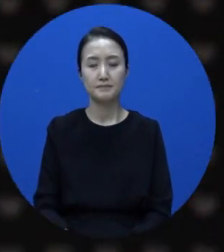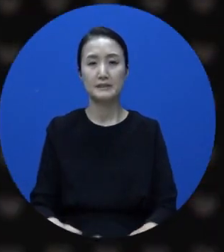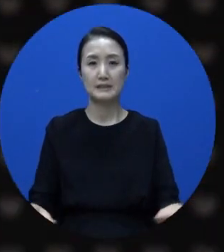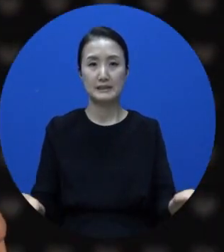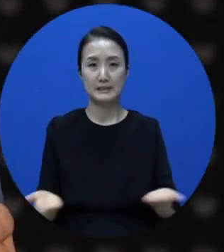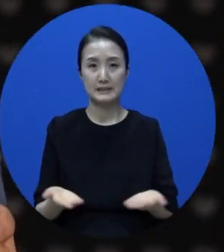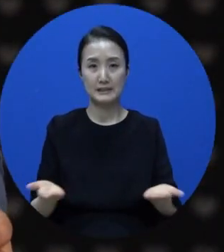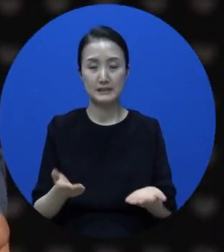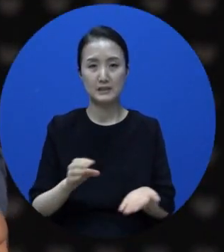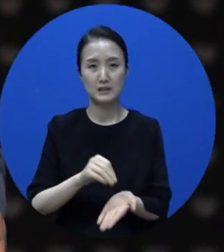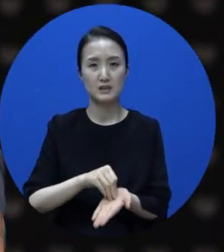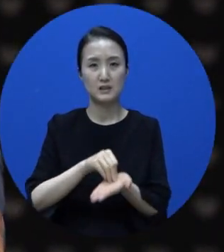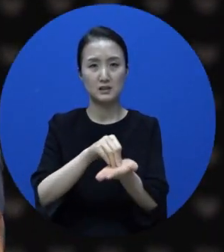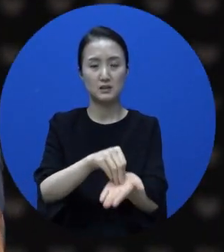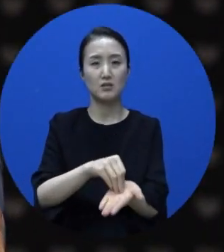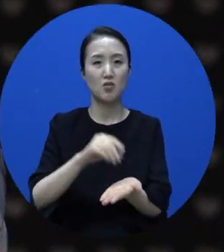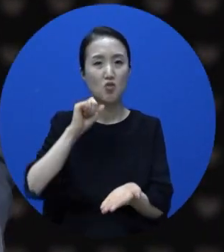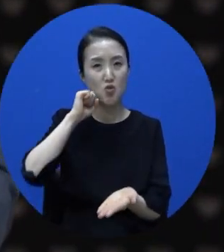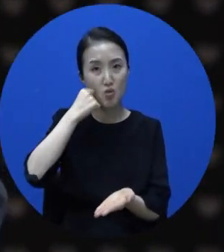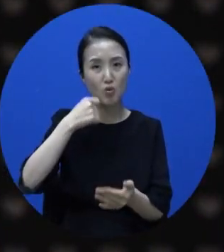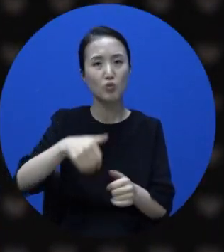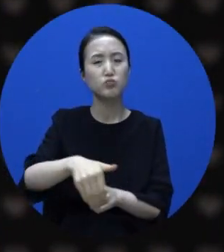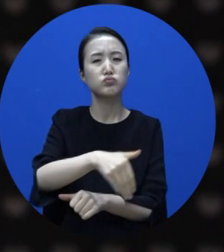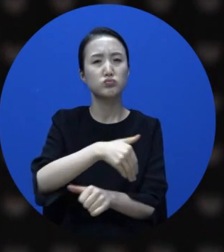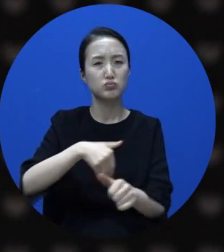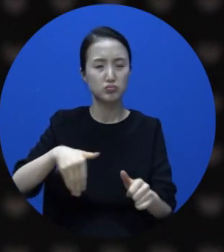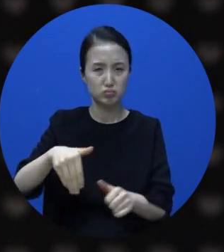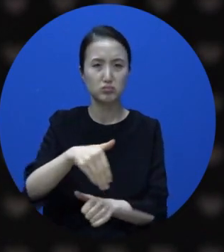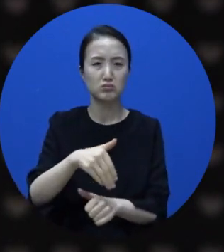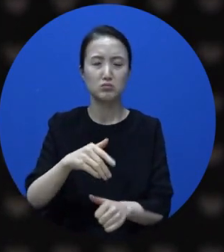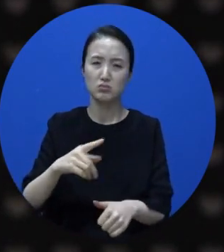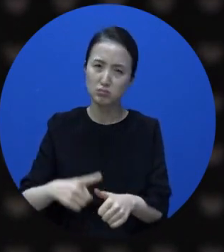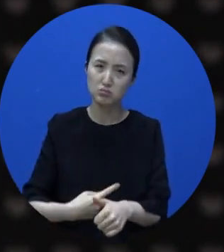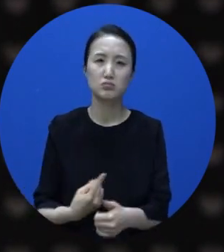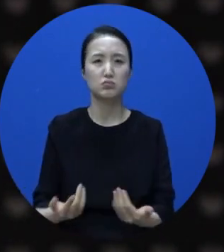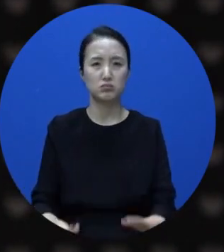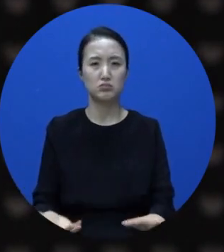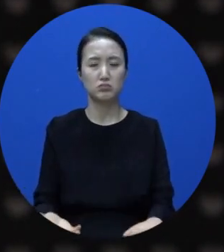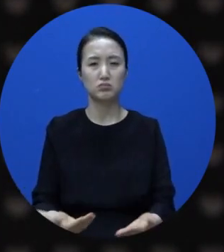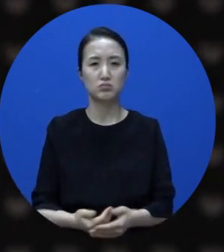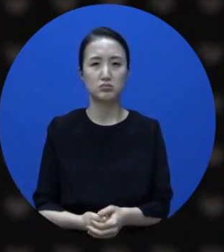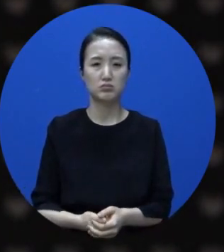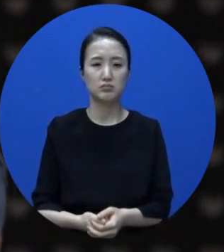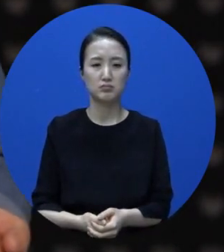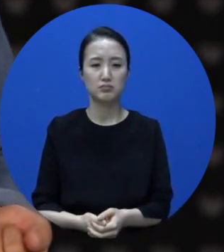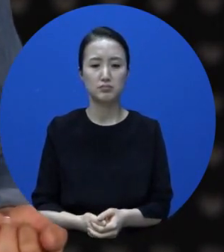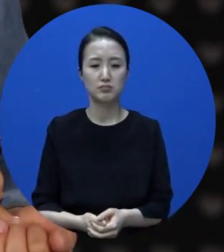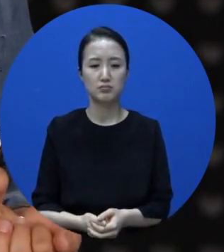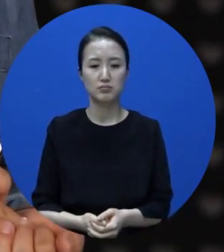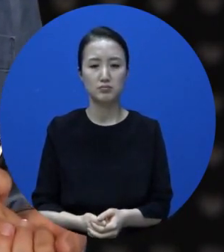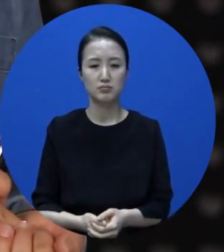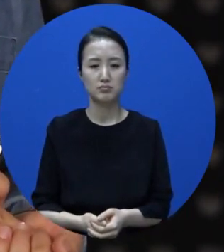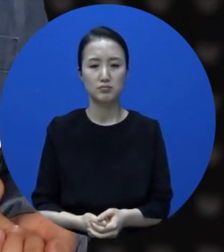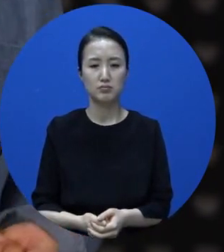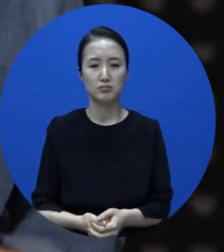만들어 놓은 일이에요 고용이 어려운 그런 환경을 청년 들한테 중 거예요